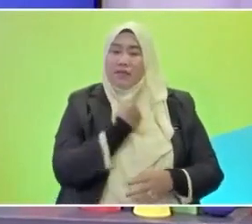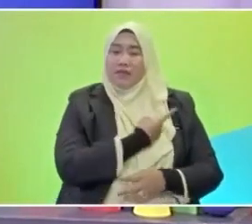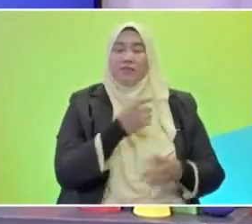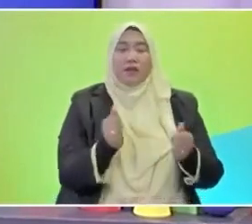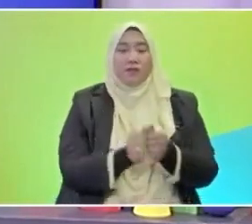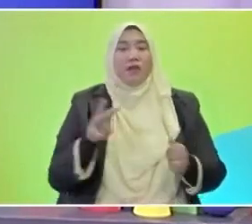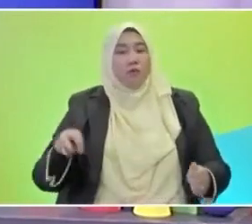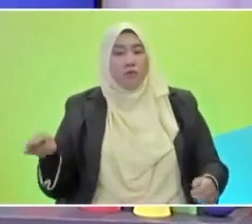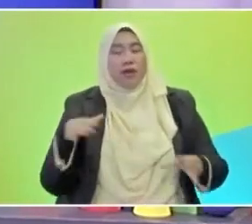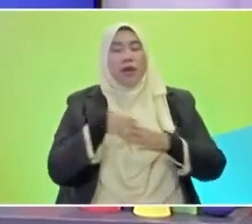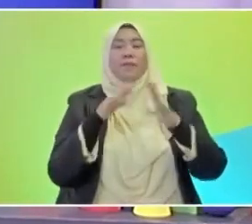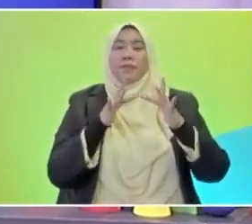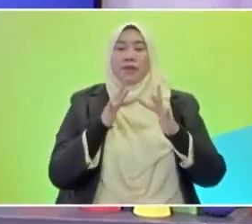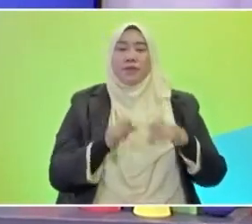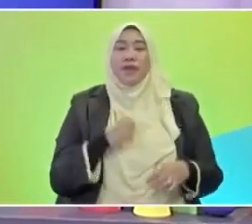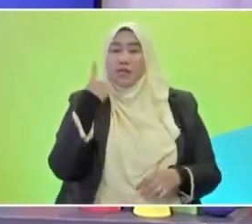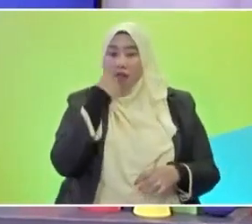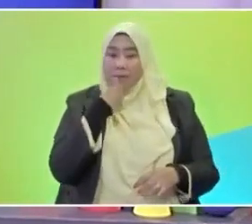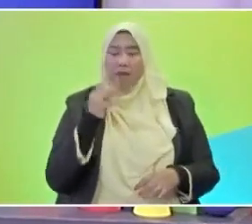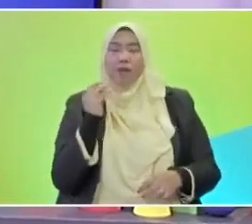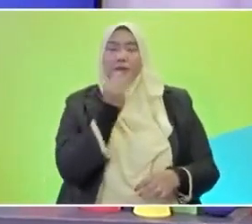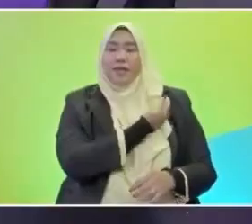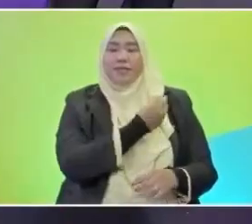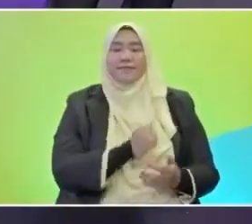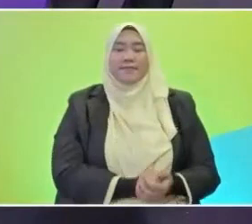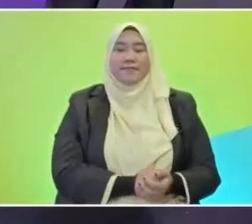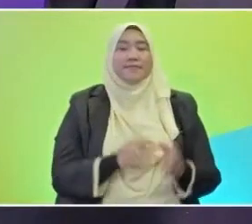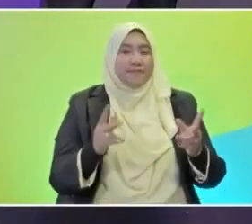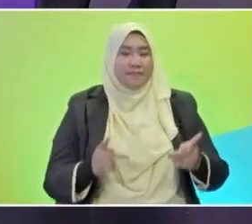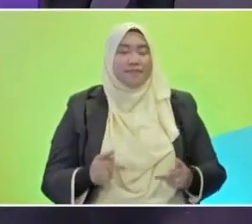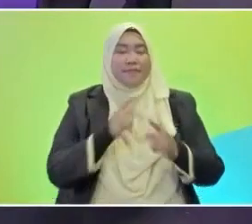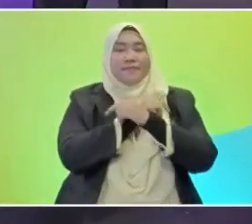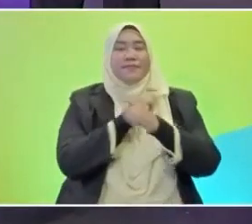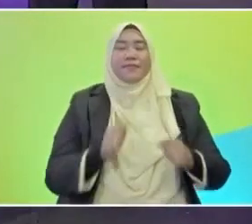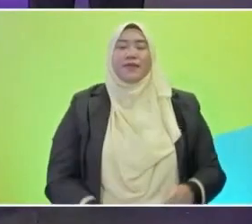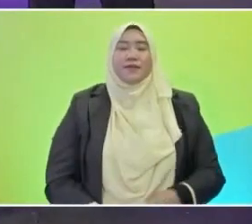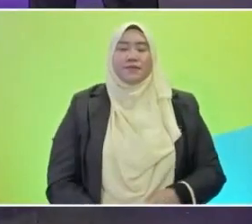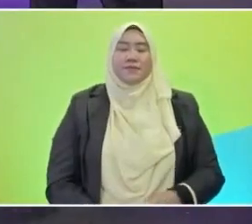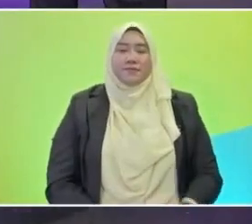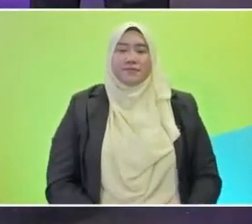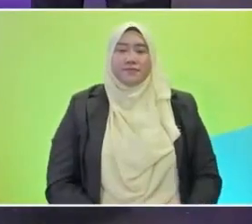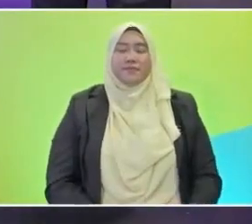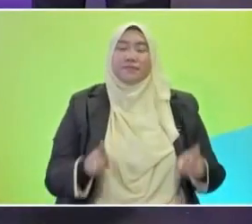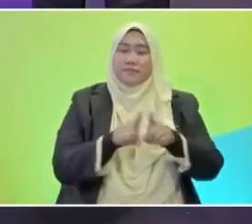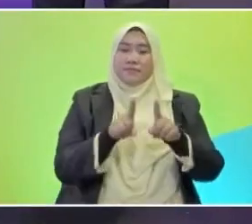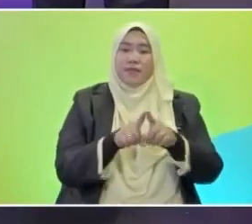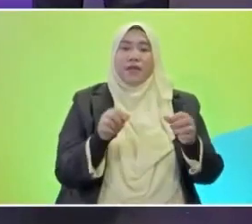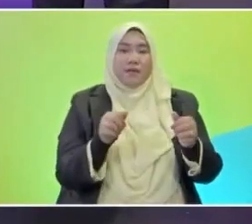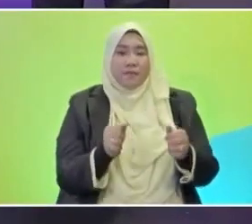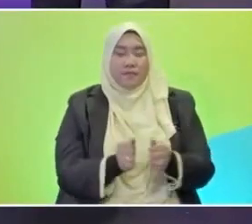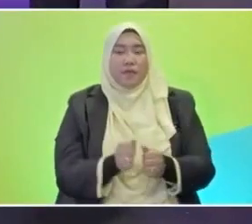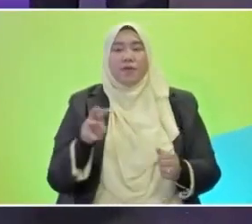dalam siap berkah mereka dan hari ini kita akan bersama dengan murid-murid PDS